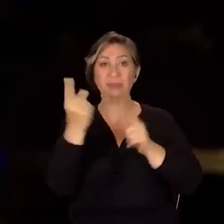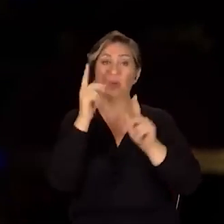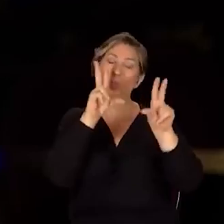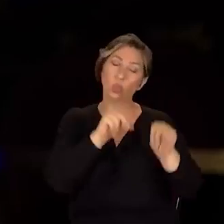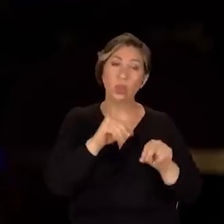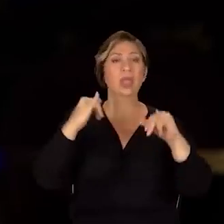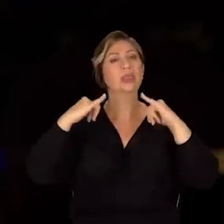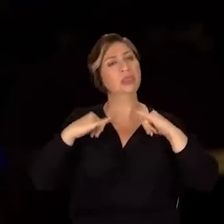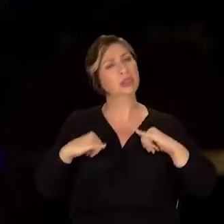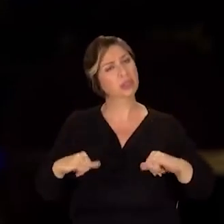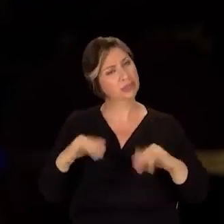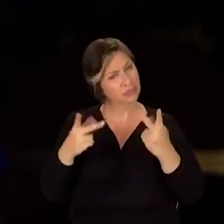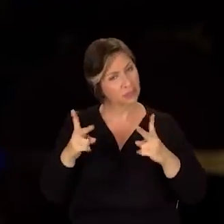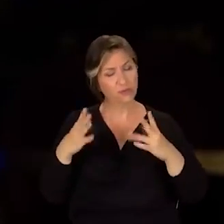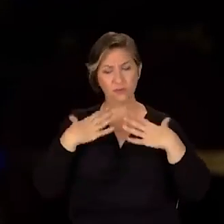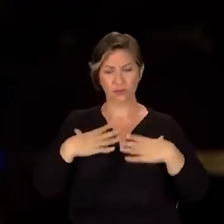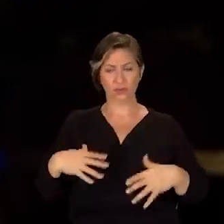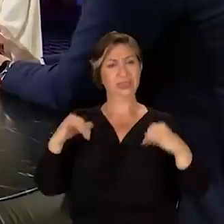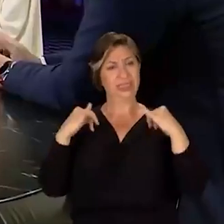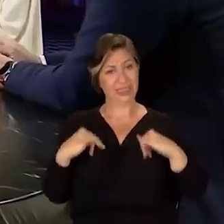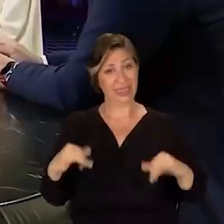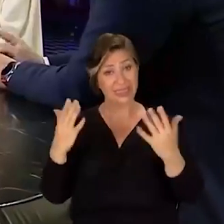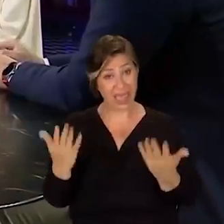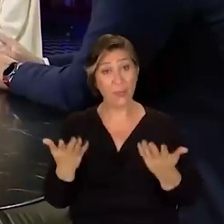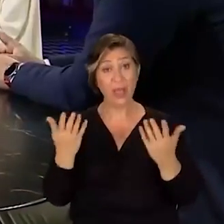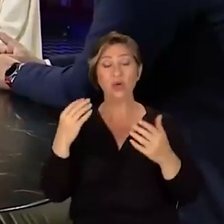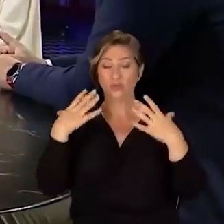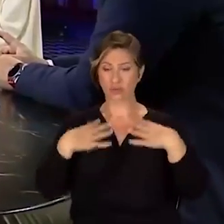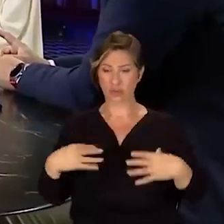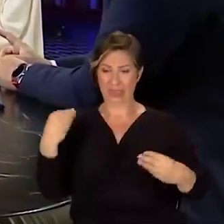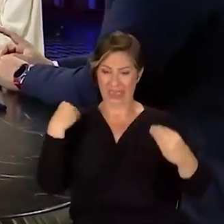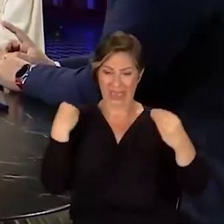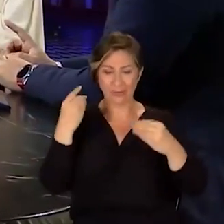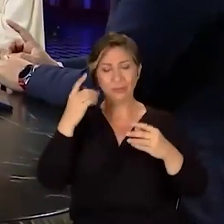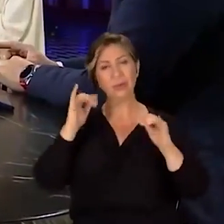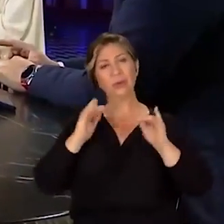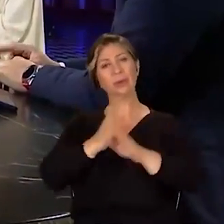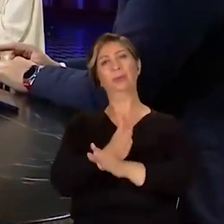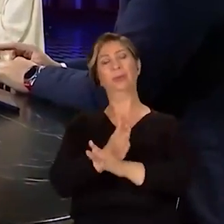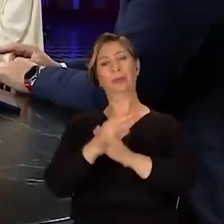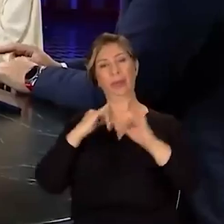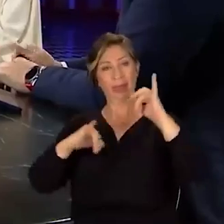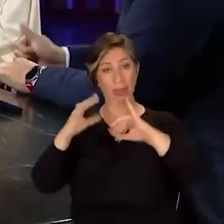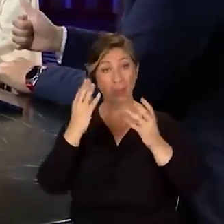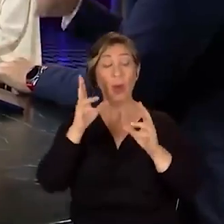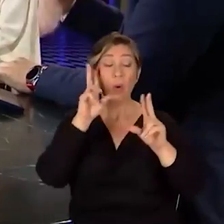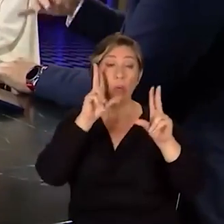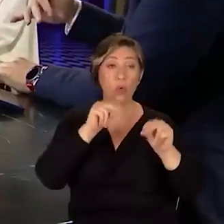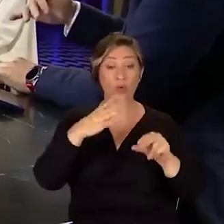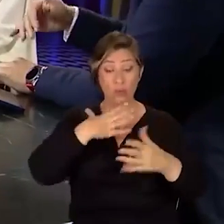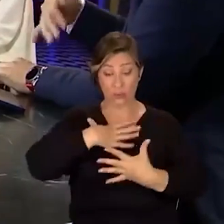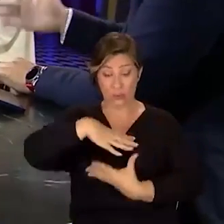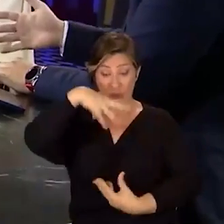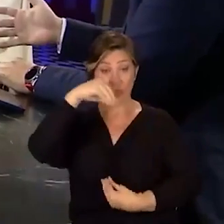Yani dinlenebilirsiniz, vücudunuzu dinlendirebilirsiniz, vücudunuzu yenileyebilirsiniz. Ama uyku esnasında bir kere vücutla